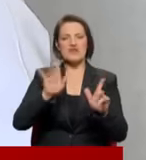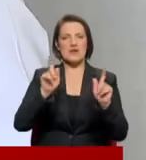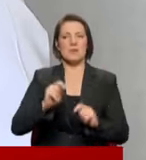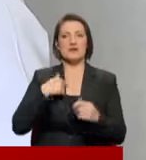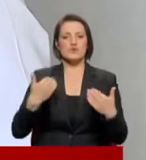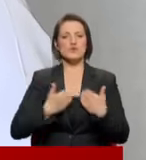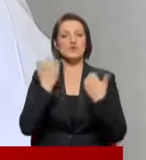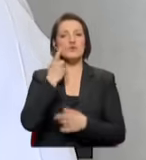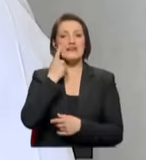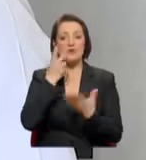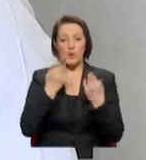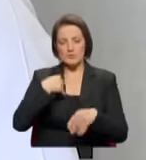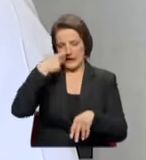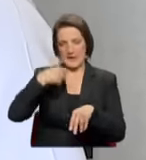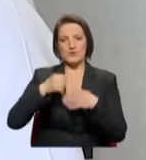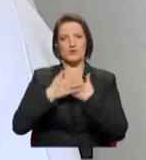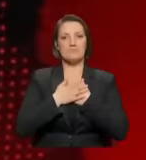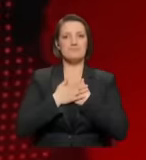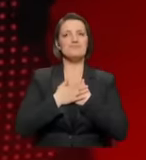bir hukuk devletinde olduğumuza inanıyorum.